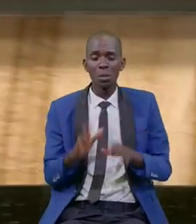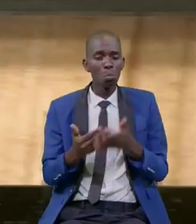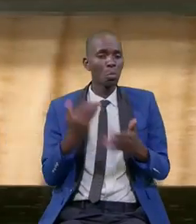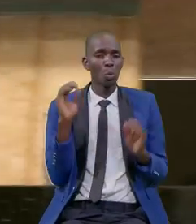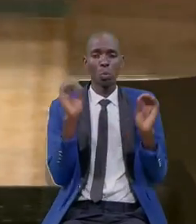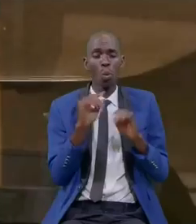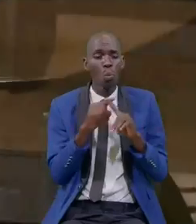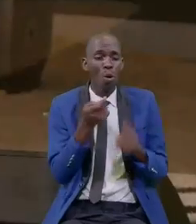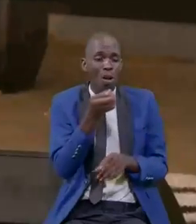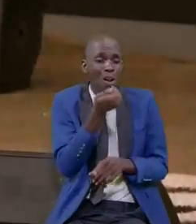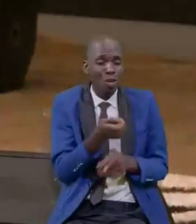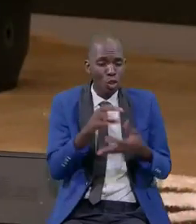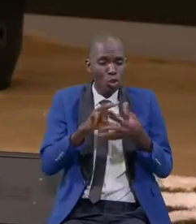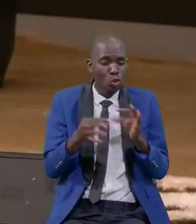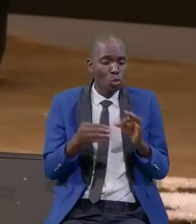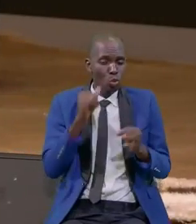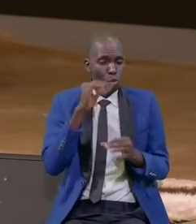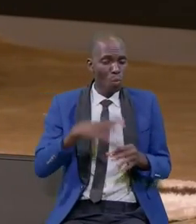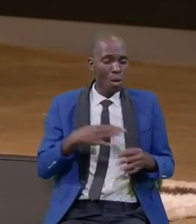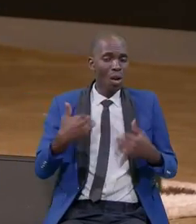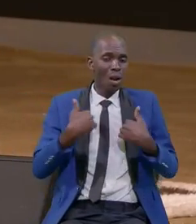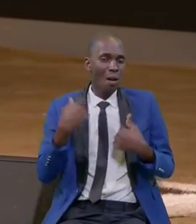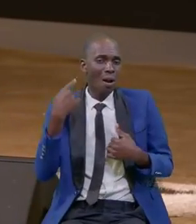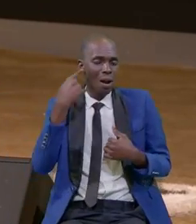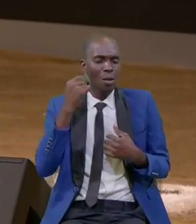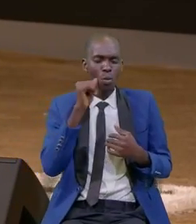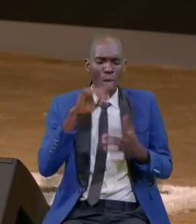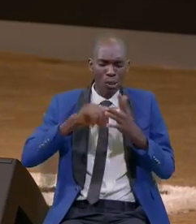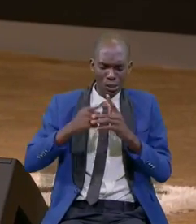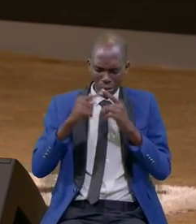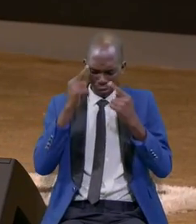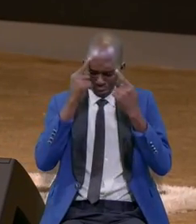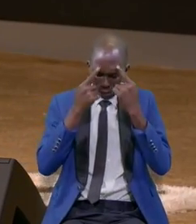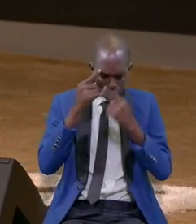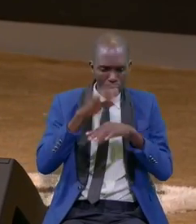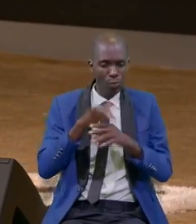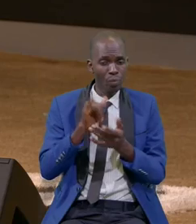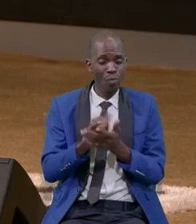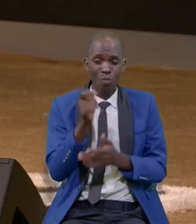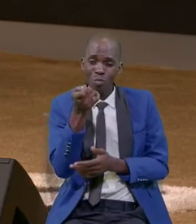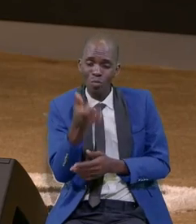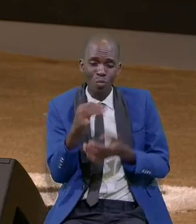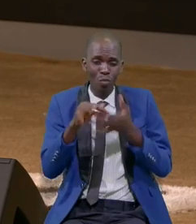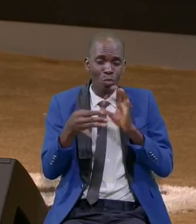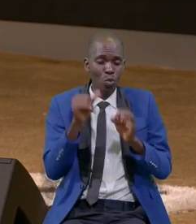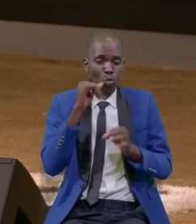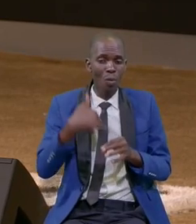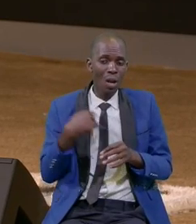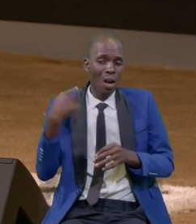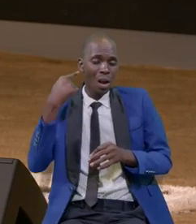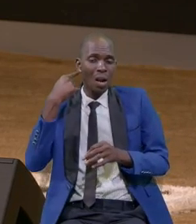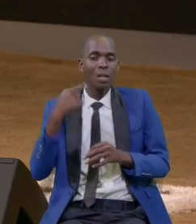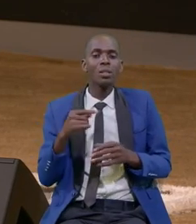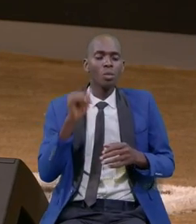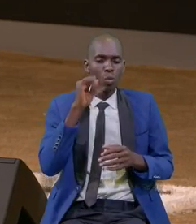peu qu'elle a appris, elle l'a ruminé, elle l'a ressassé, elle a cru à cela, disant que nous